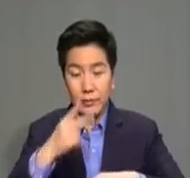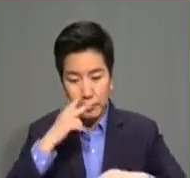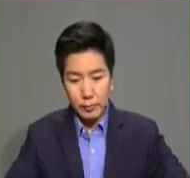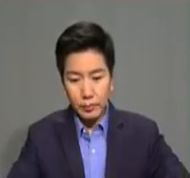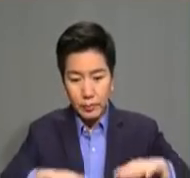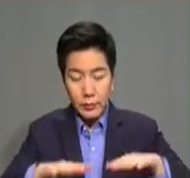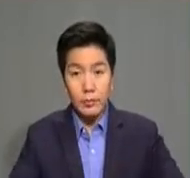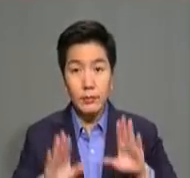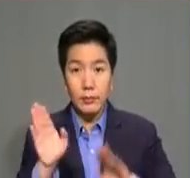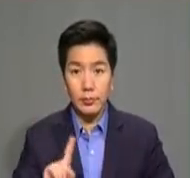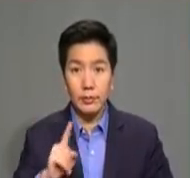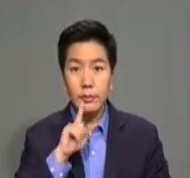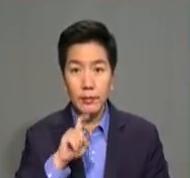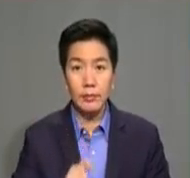ะ